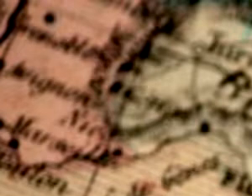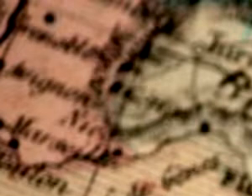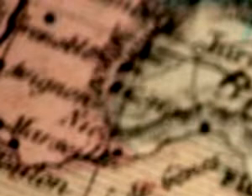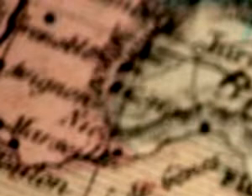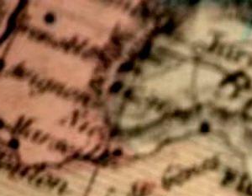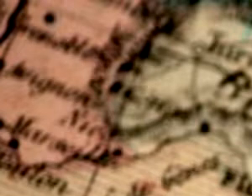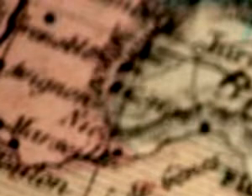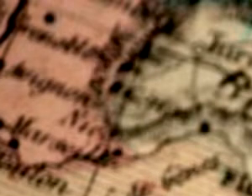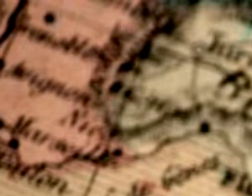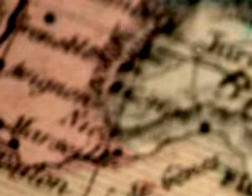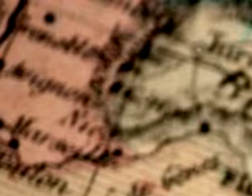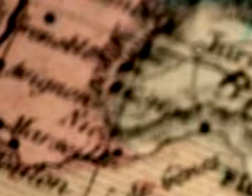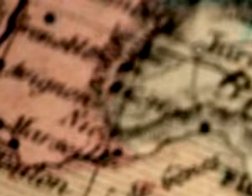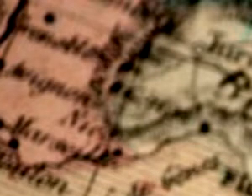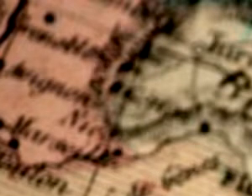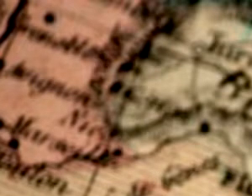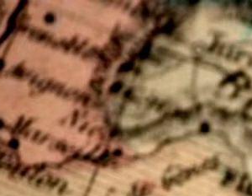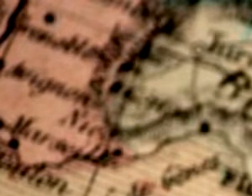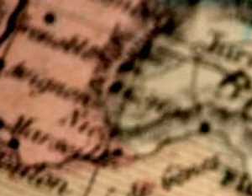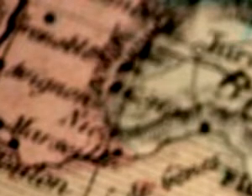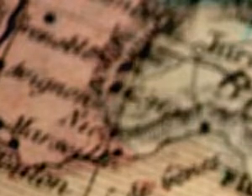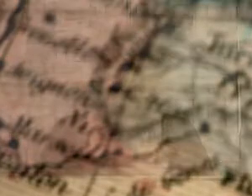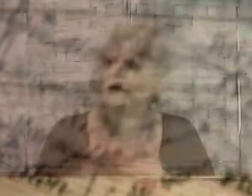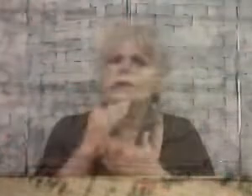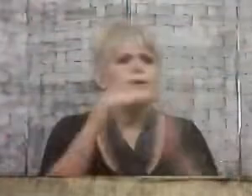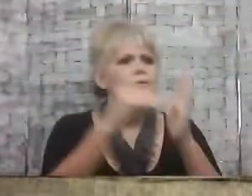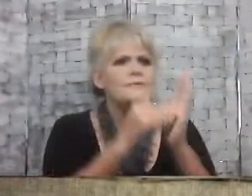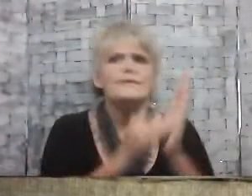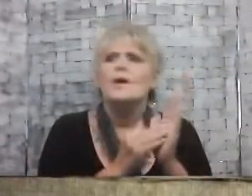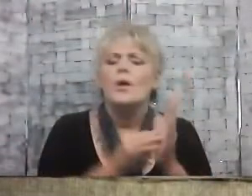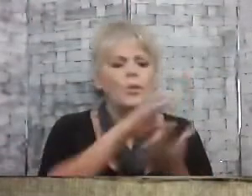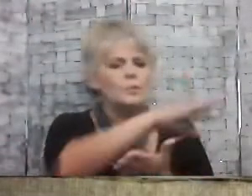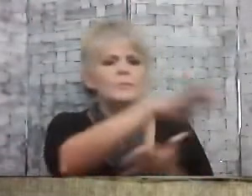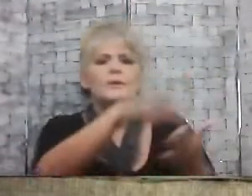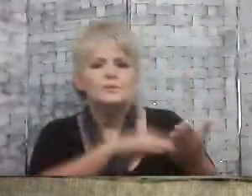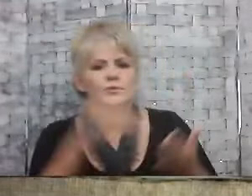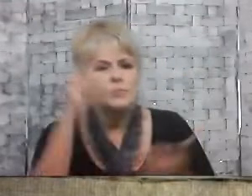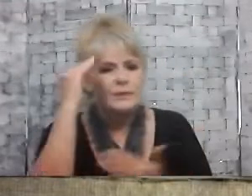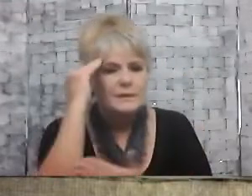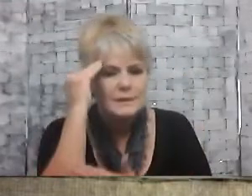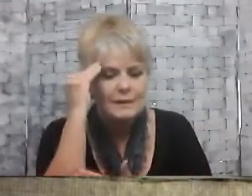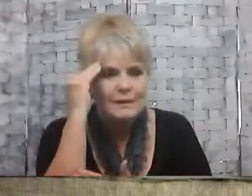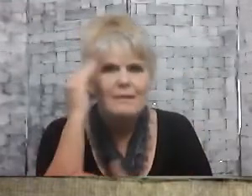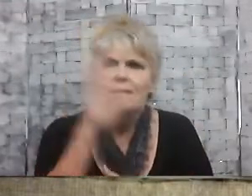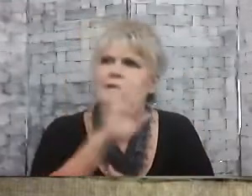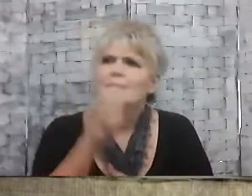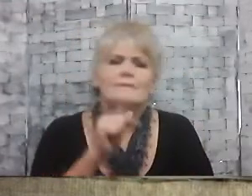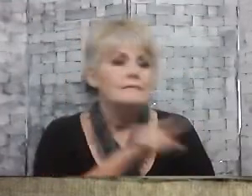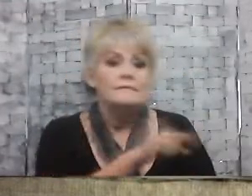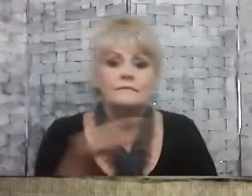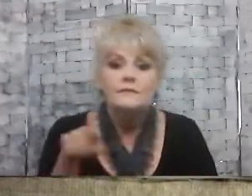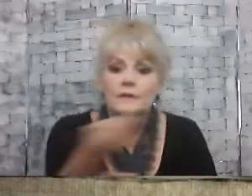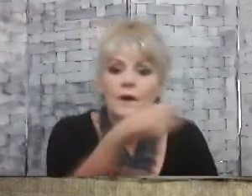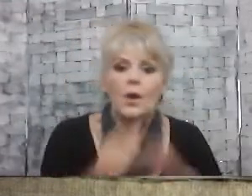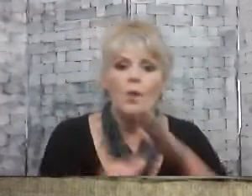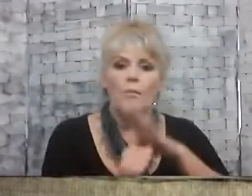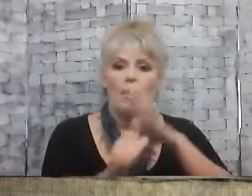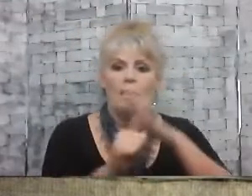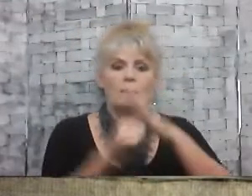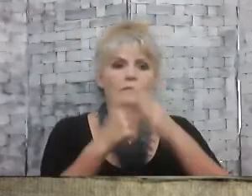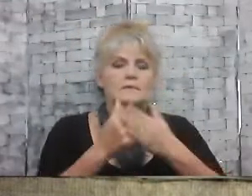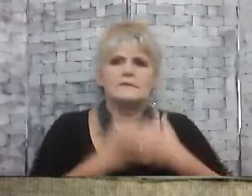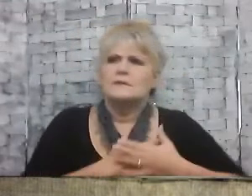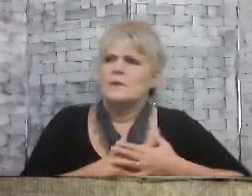Write your story, write your story. Kan ik jou vrouw om aan een story te denken wat jou diep geraakt